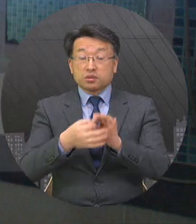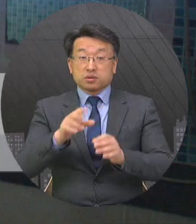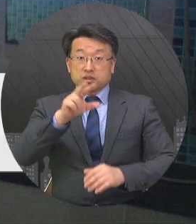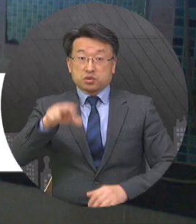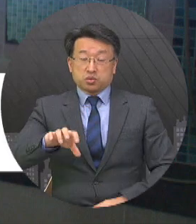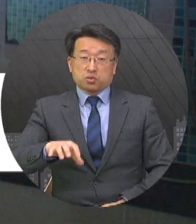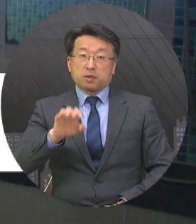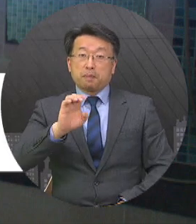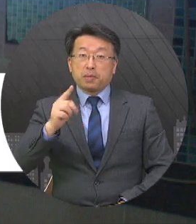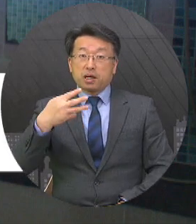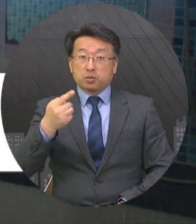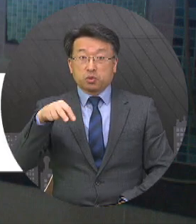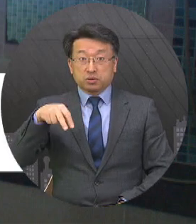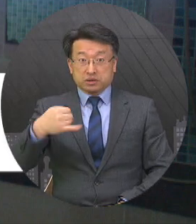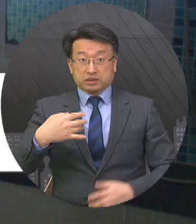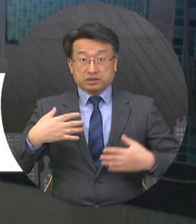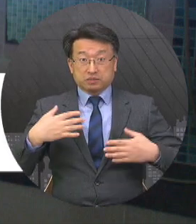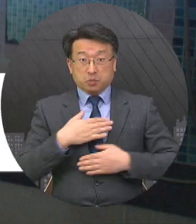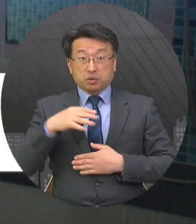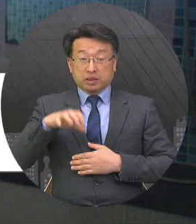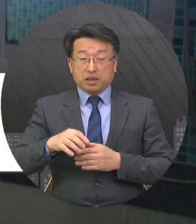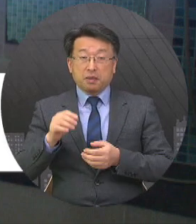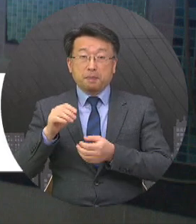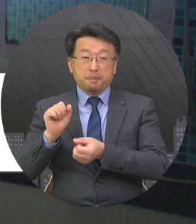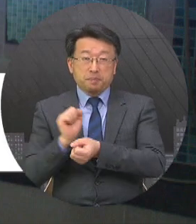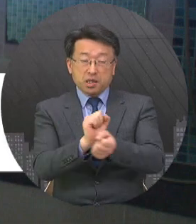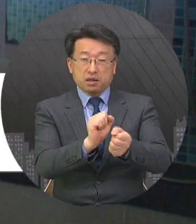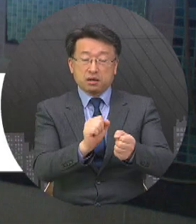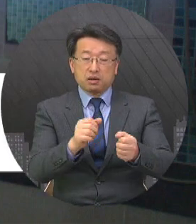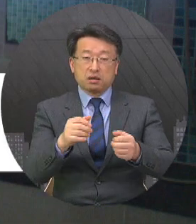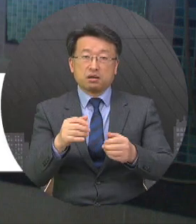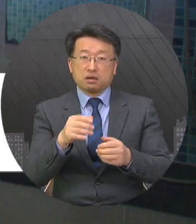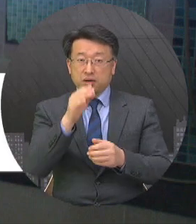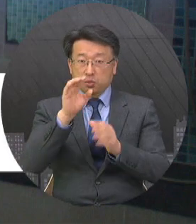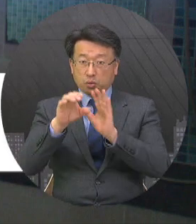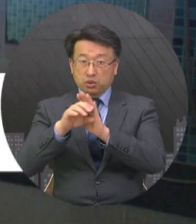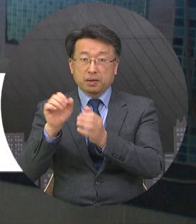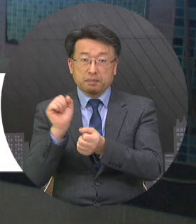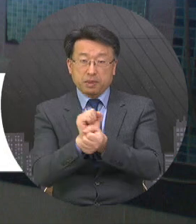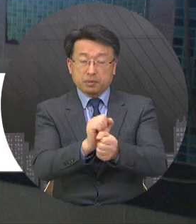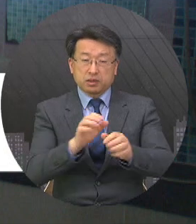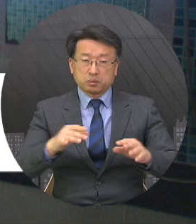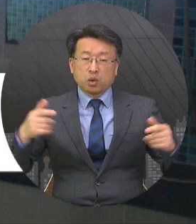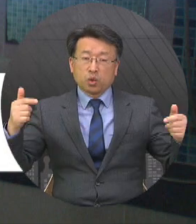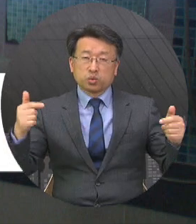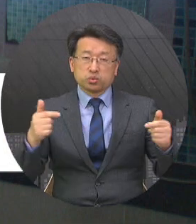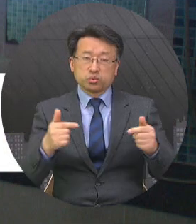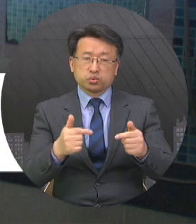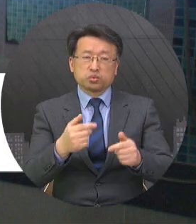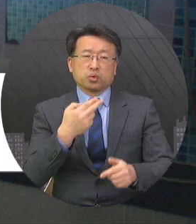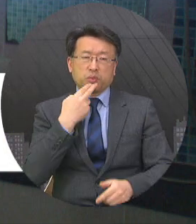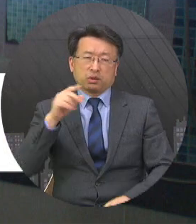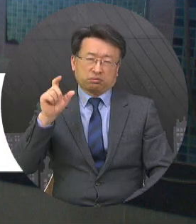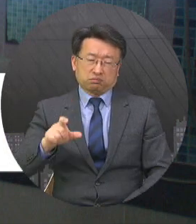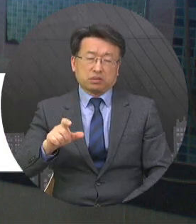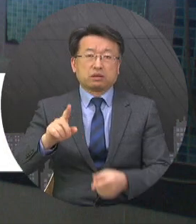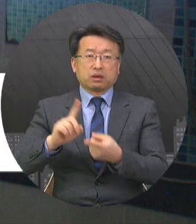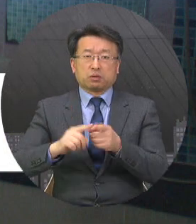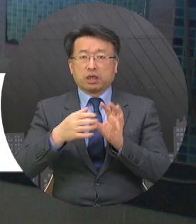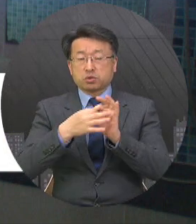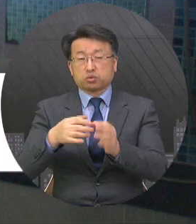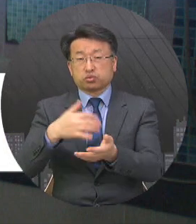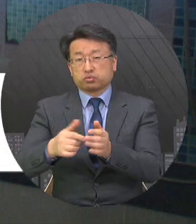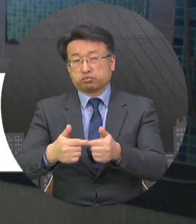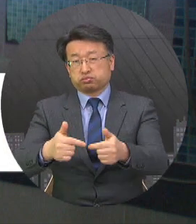진주의 파로스 hell's 사우나에서 시작된 돈에 집단 감염의 확산 3가 좀처럼 꺾이지 않고 있습니다 거의 200